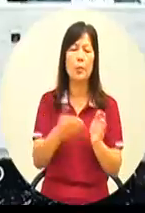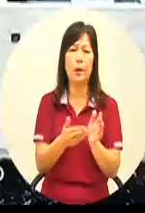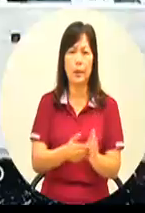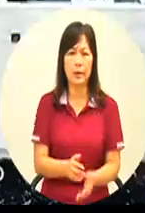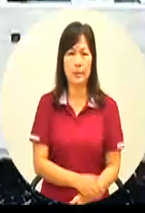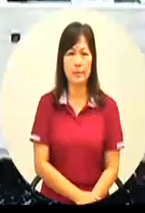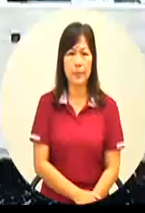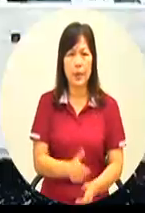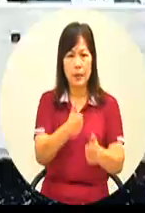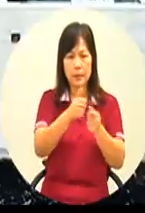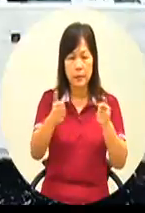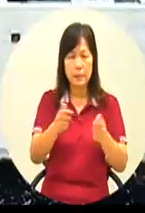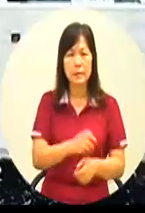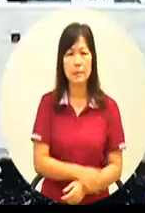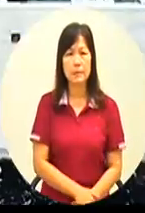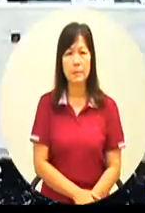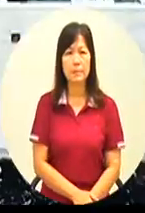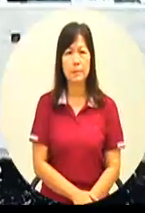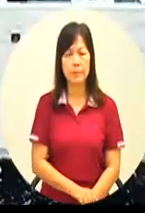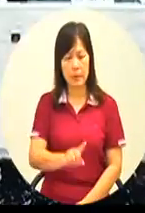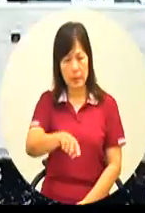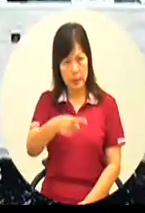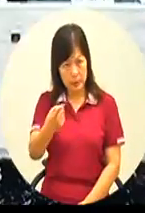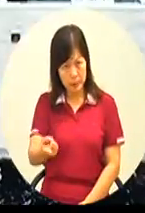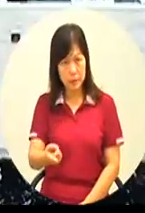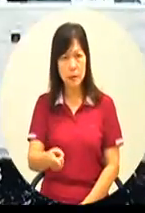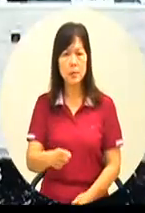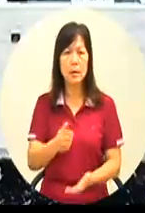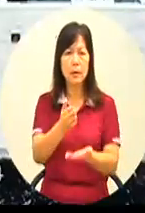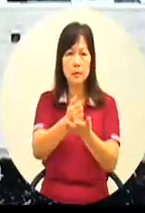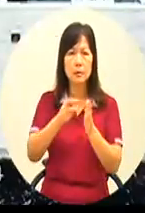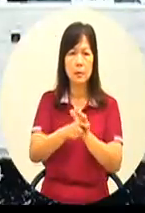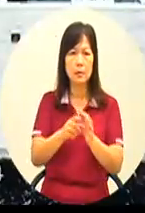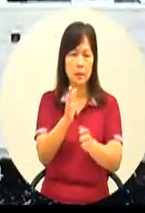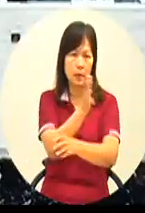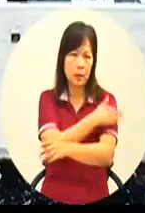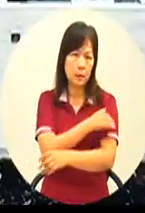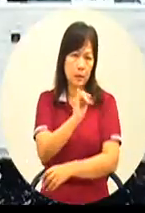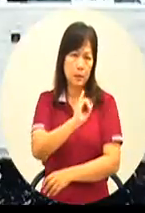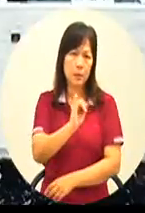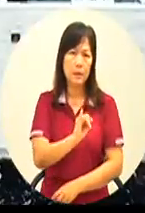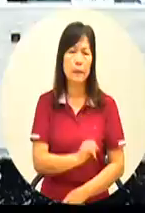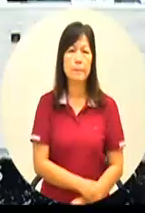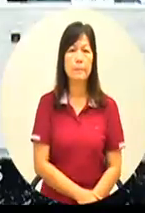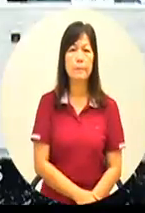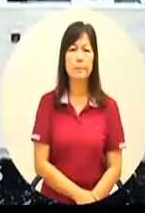好，谢谢。接下来我们请陈丽